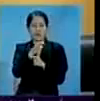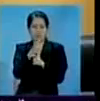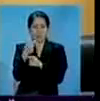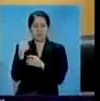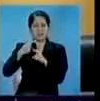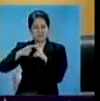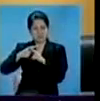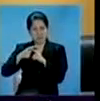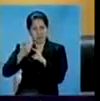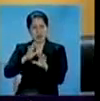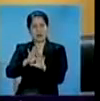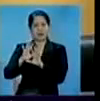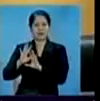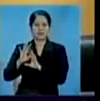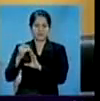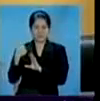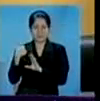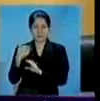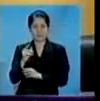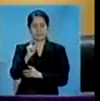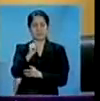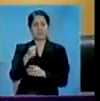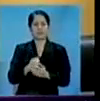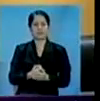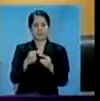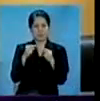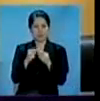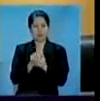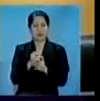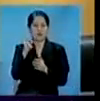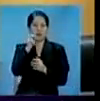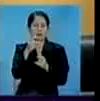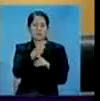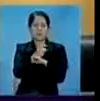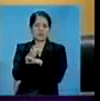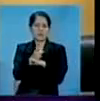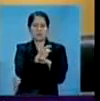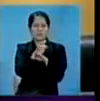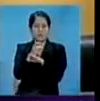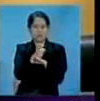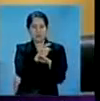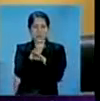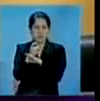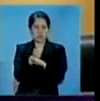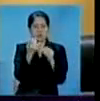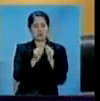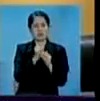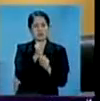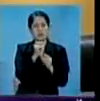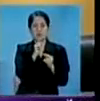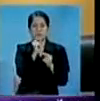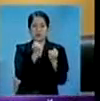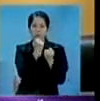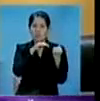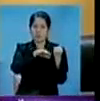ไปท้ายที่สุดกว่าที่จะส่งเข้าไปดับเพลิงตรงบริเวณนั้นได้ต้องเข้าตรงซอยข้าง